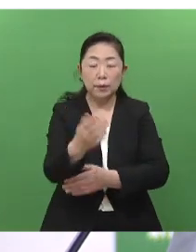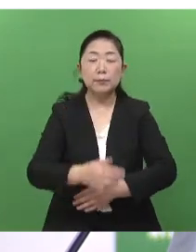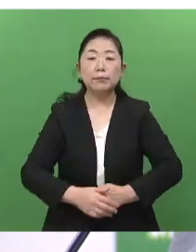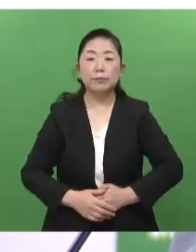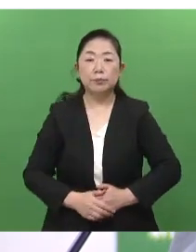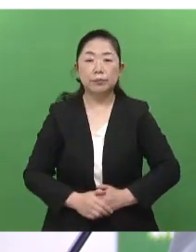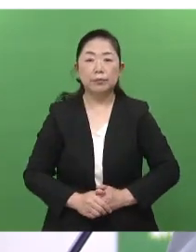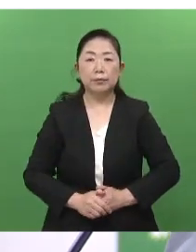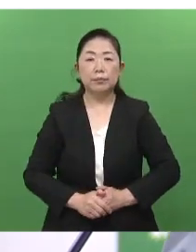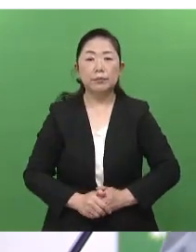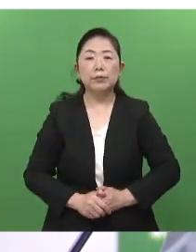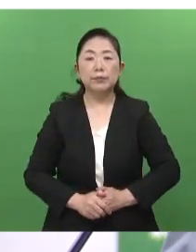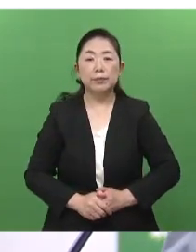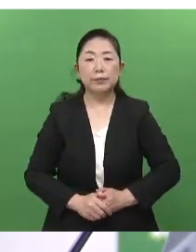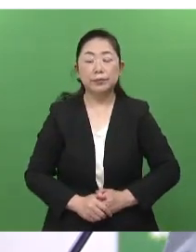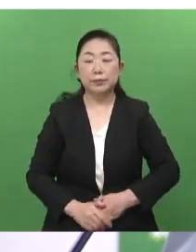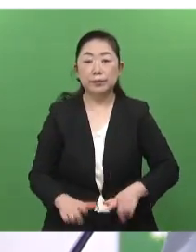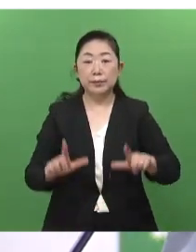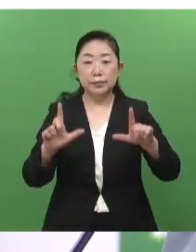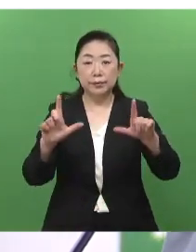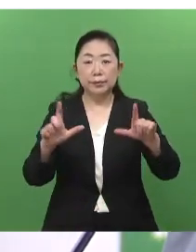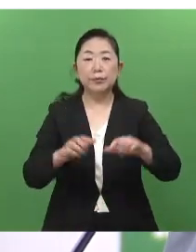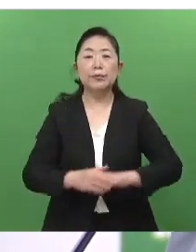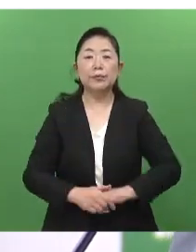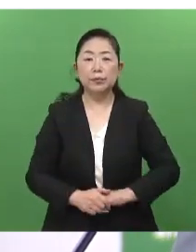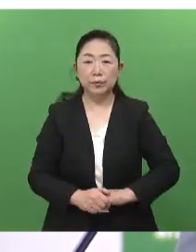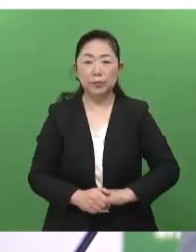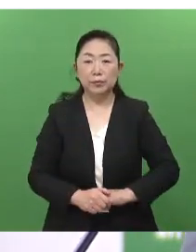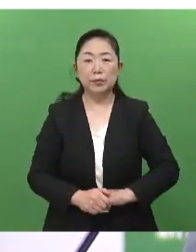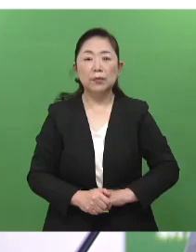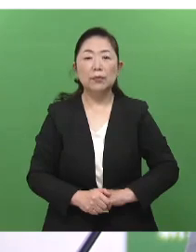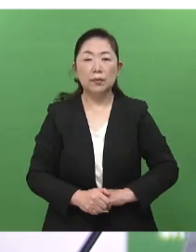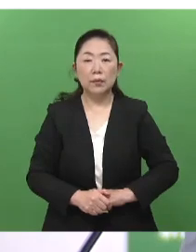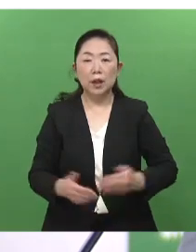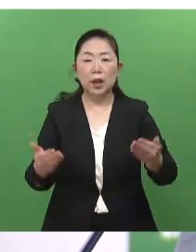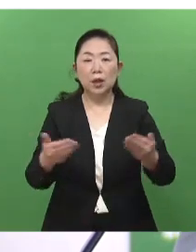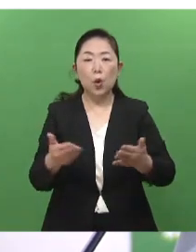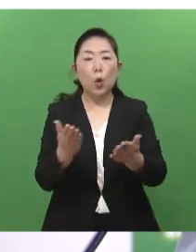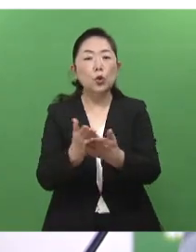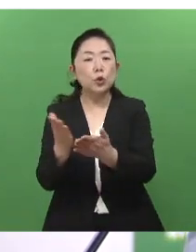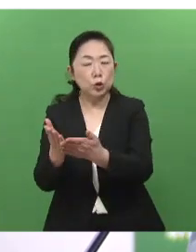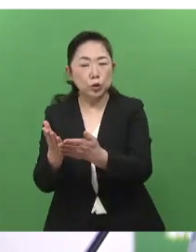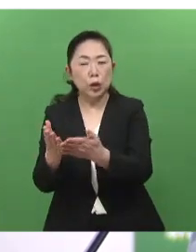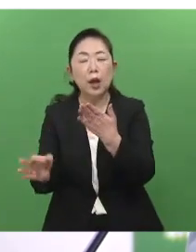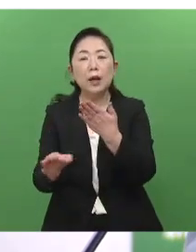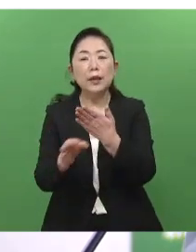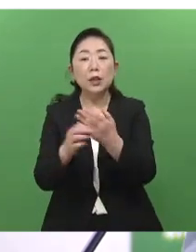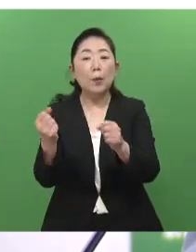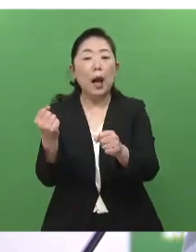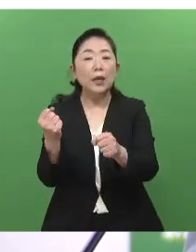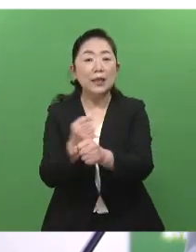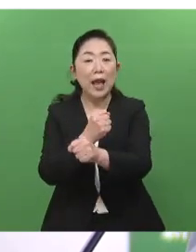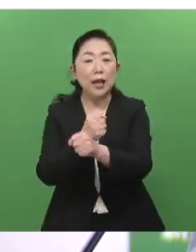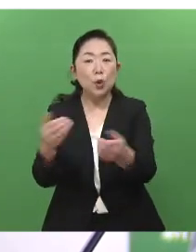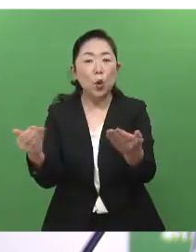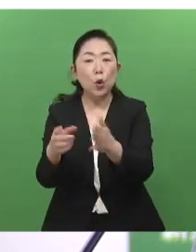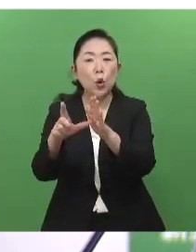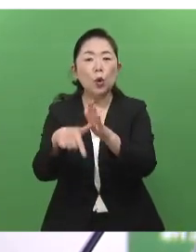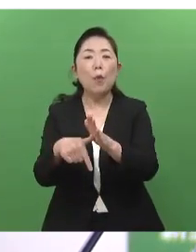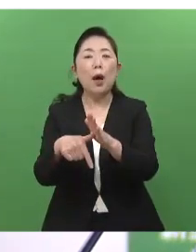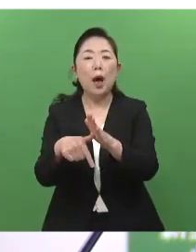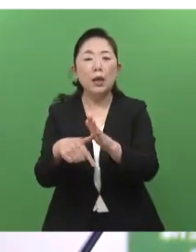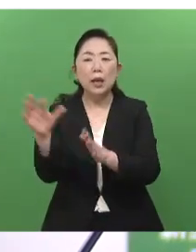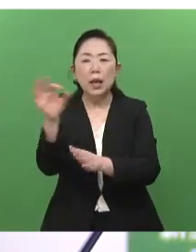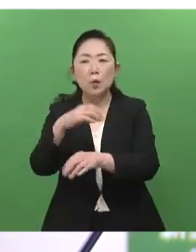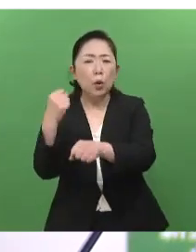うか。 そうですね、もちろん業種で製造業など現場で、このものづくり